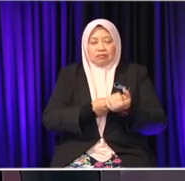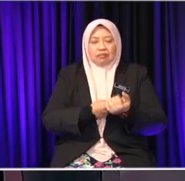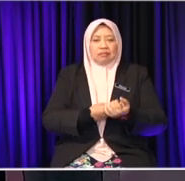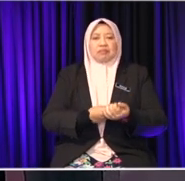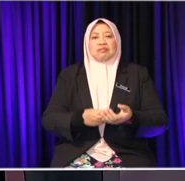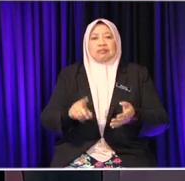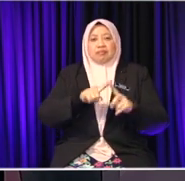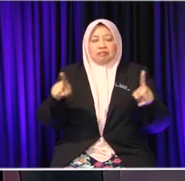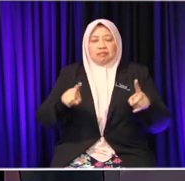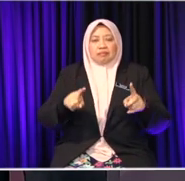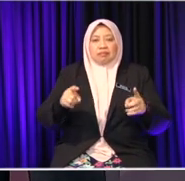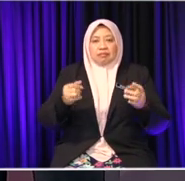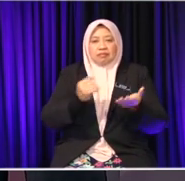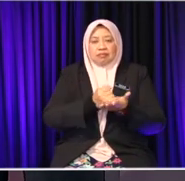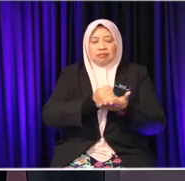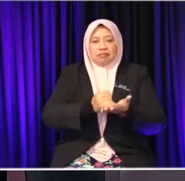tadi